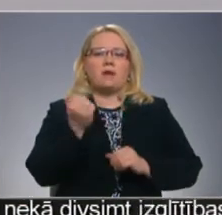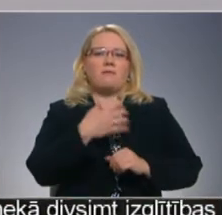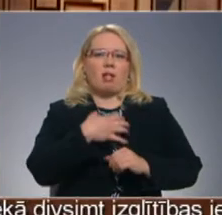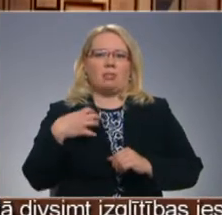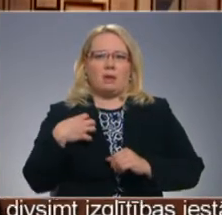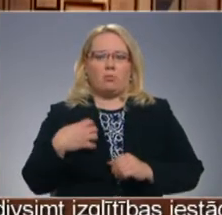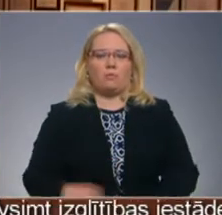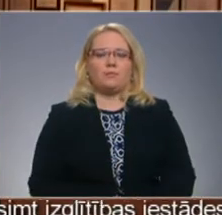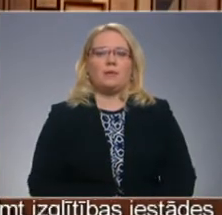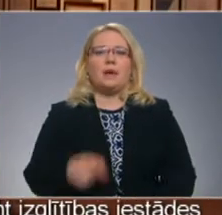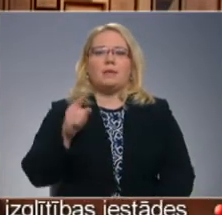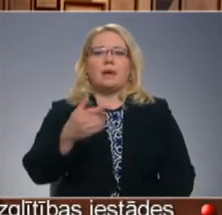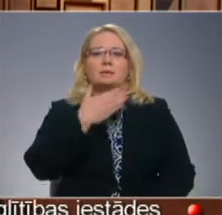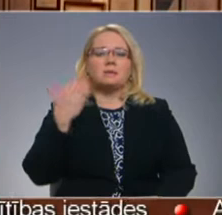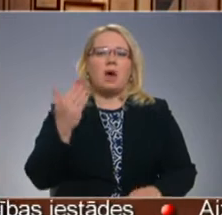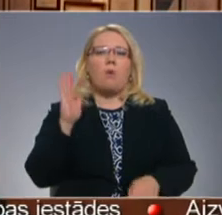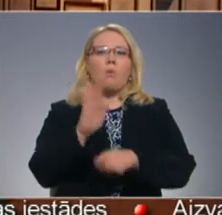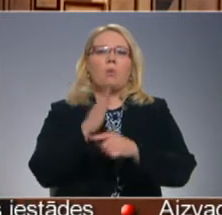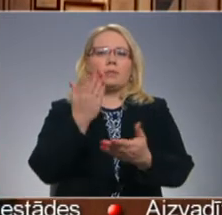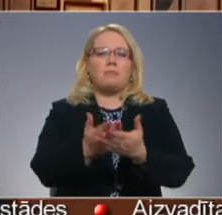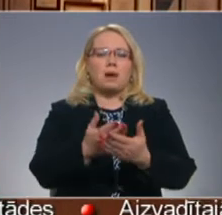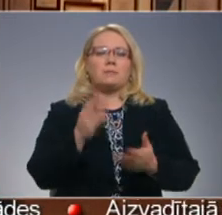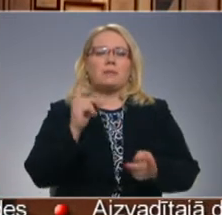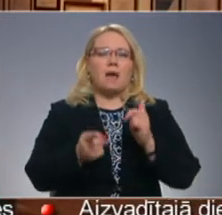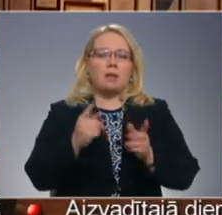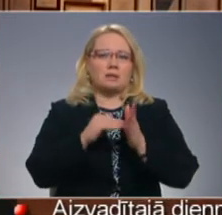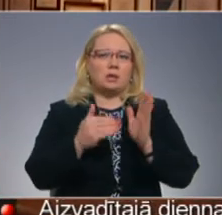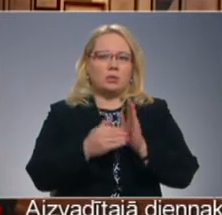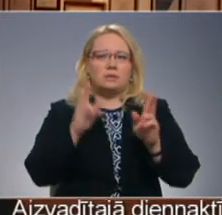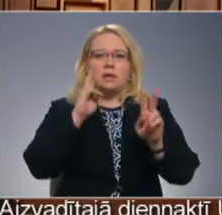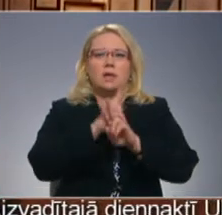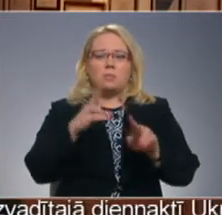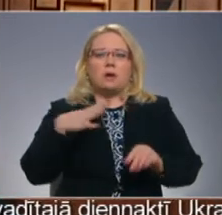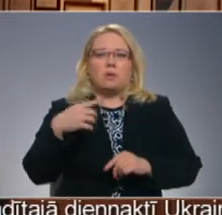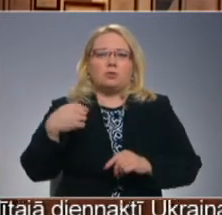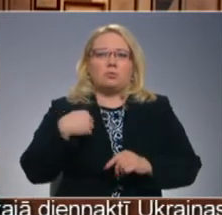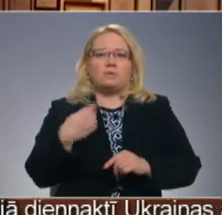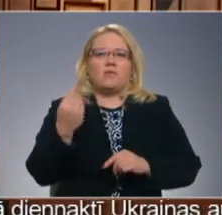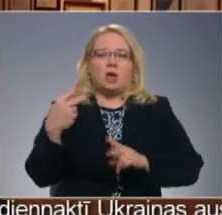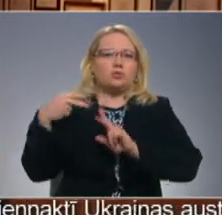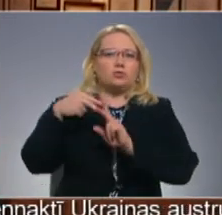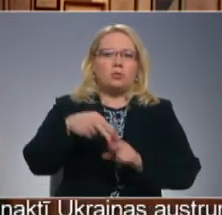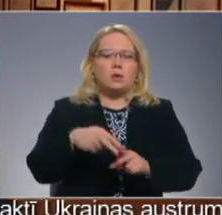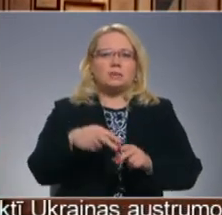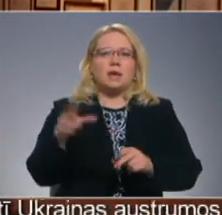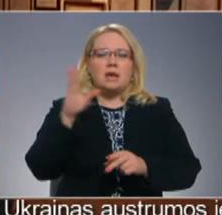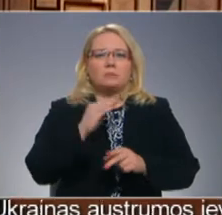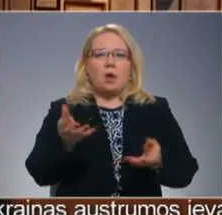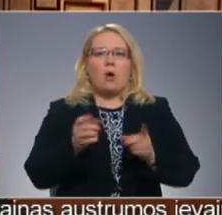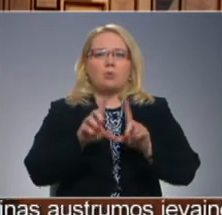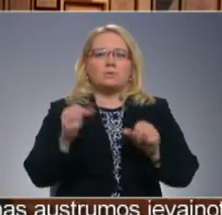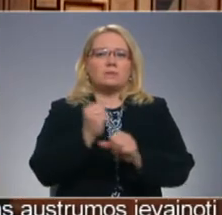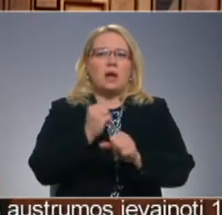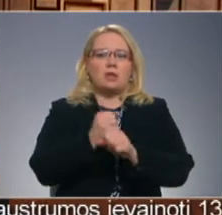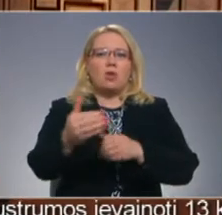valdību. Tas nav ultimāts, bet reālā situācija. Nesaprot, kāpēc uz mums ir tāds finanšu sloks. Iespēja uzņēmumam ar tādu strādāt